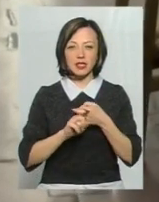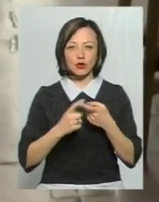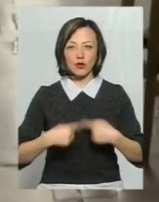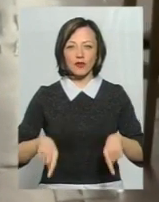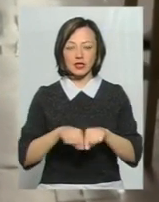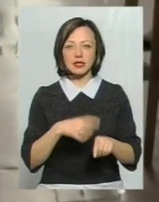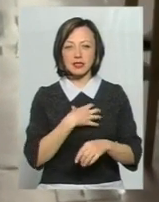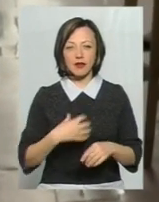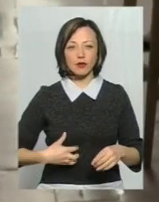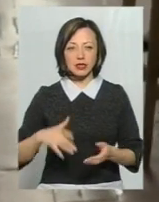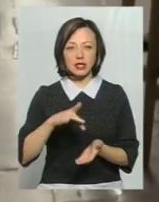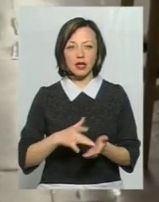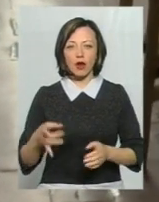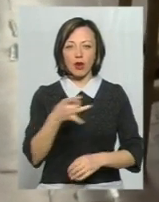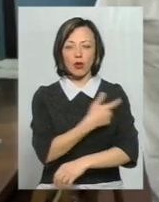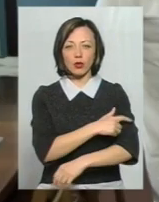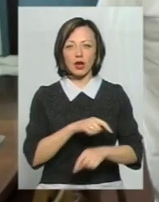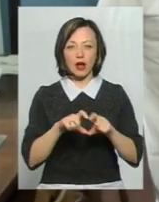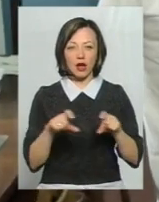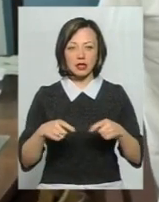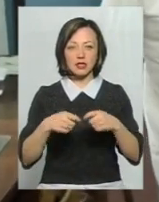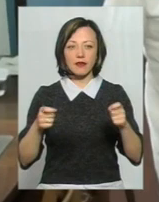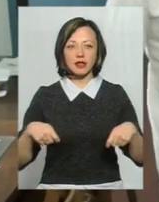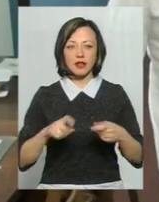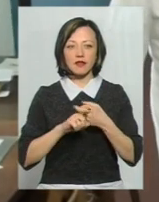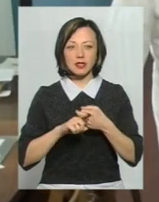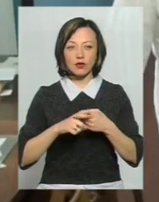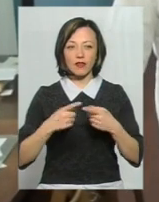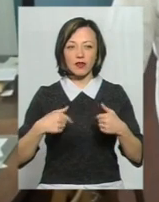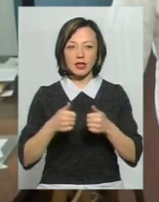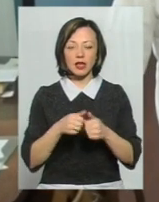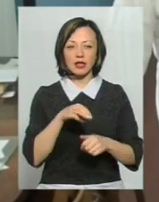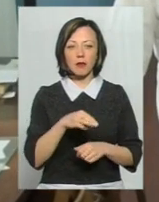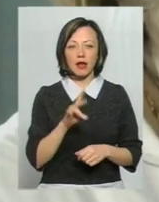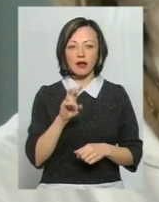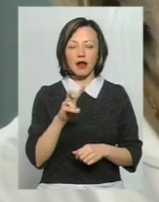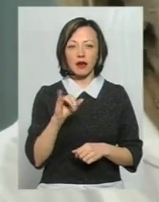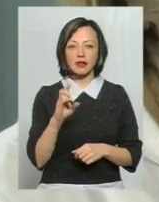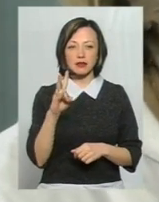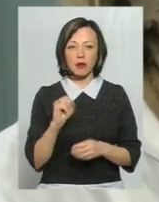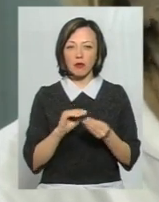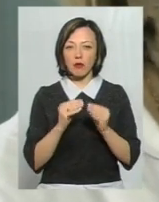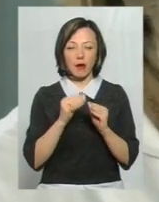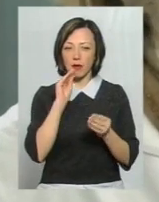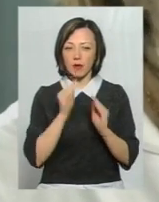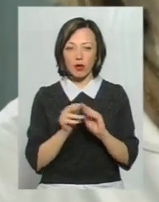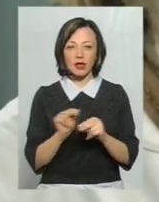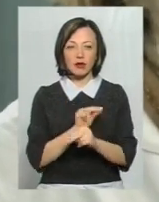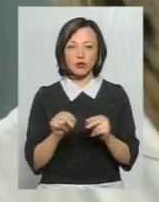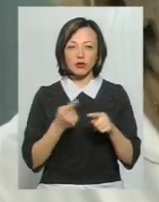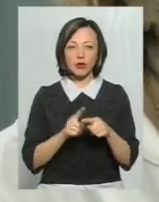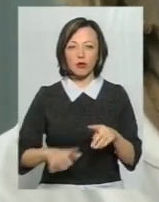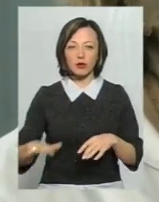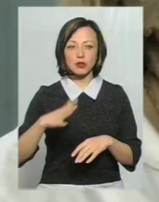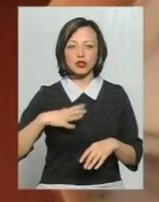відділення Славутської центральної районної лікарні. Завідувачка інфекційного відділення Тамара Налісна проблем не приховує. Каже, на ремонт цього